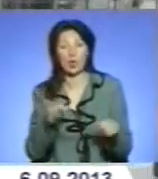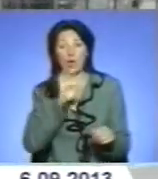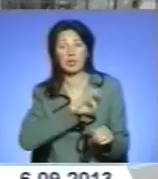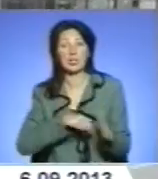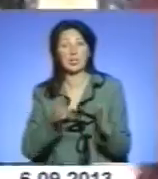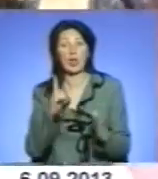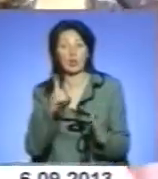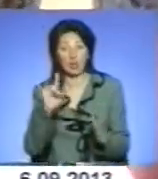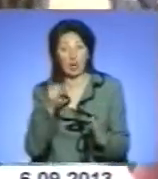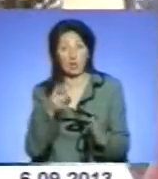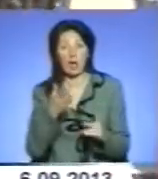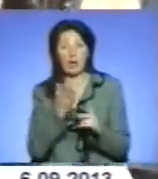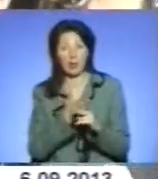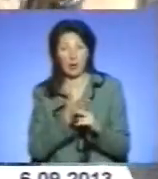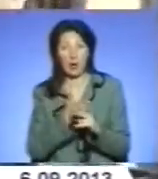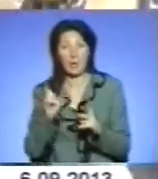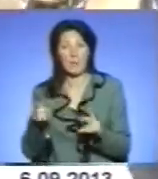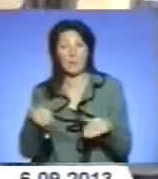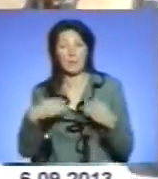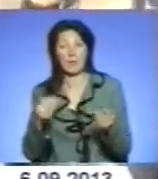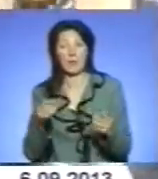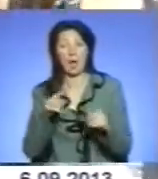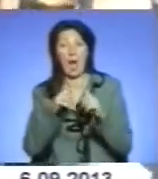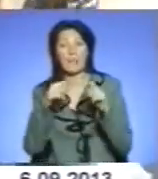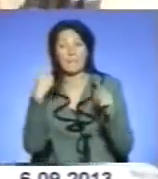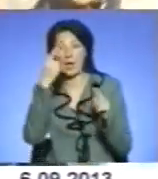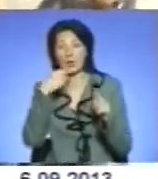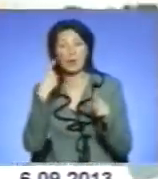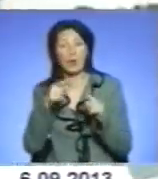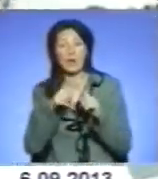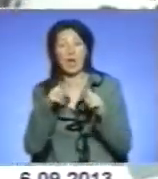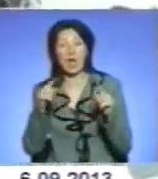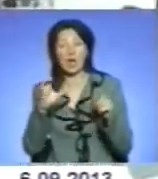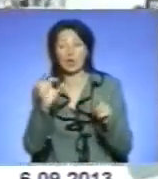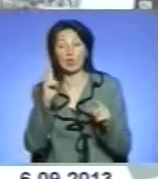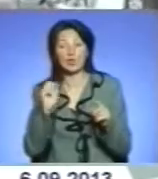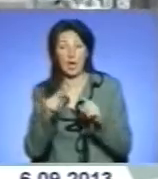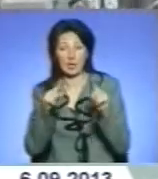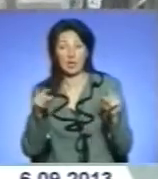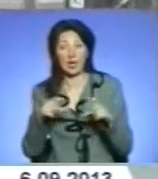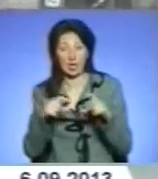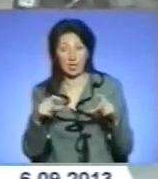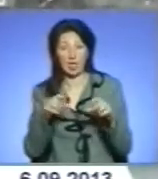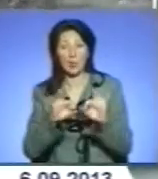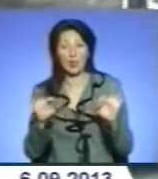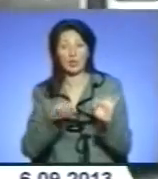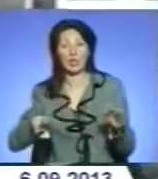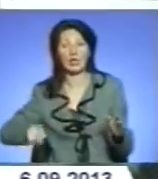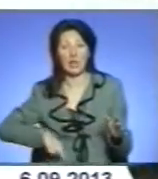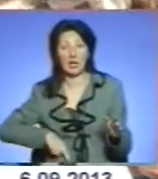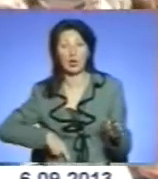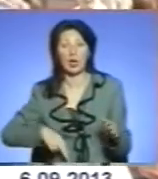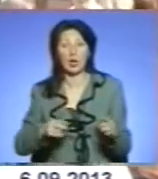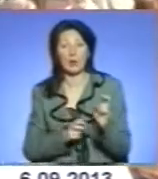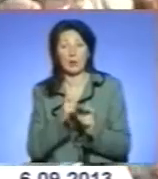раз. Пільговикам видаватимуть персоніфіковані соціальні картки, пояснює директор комунального підприємства «Тернопіль